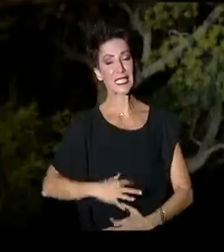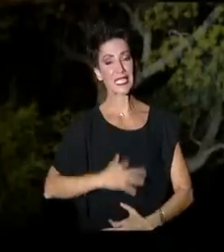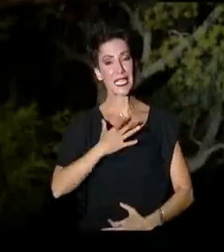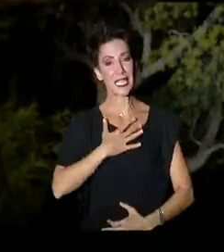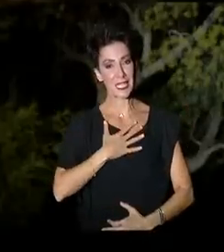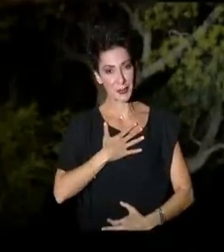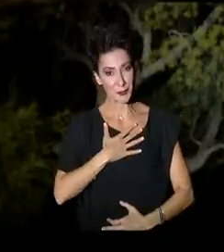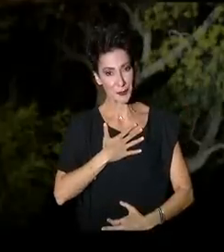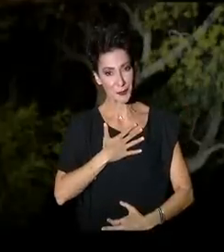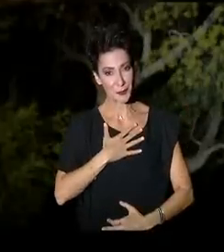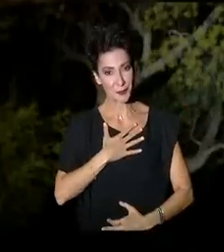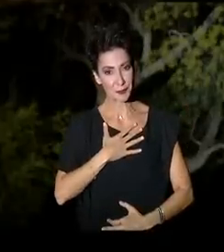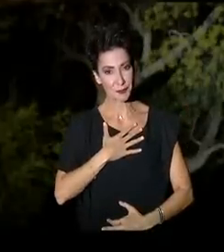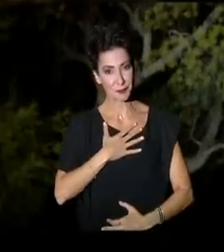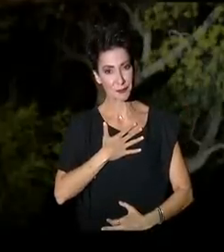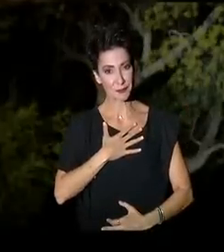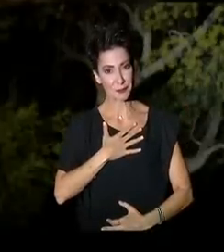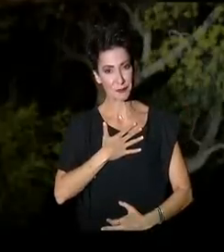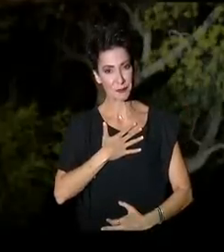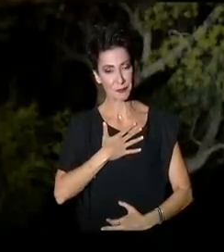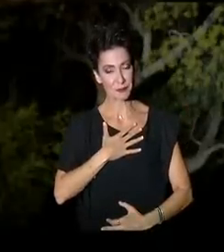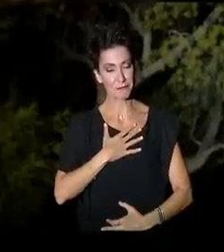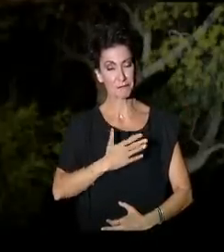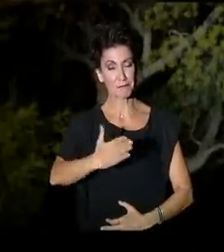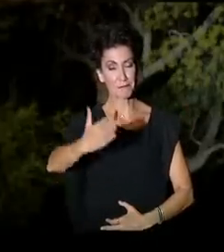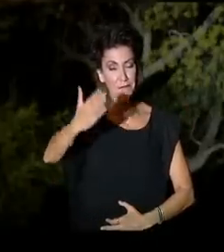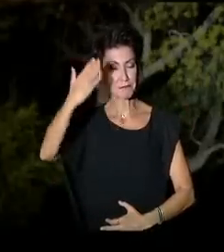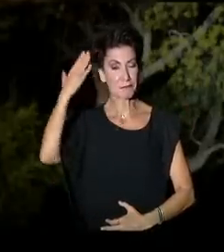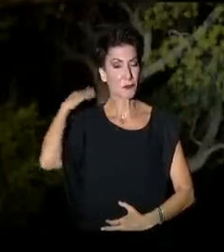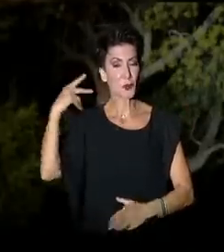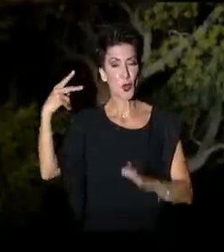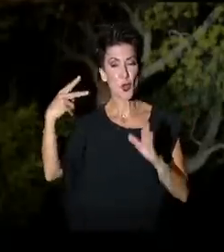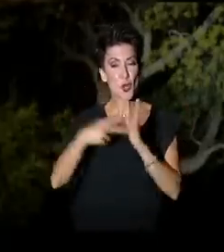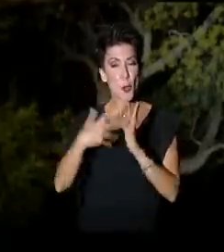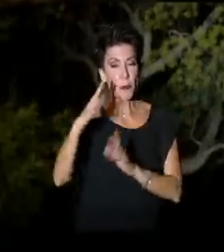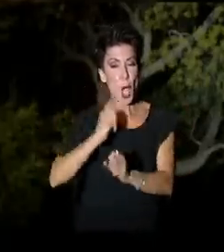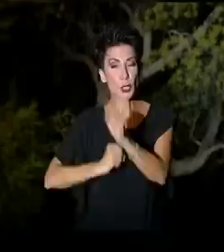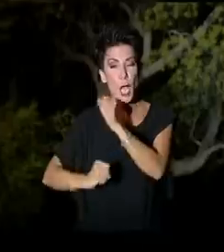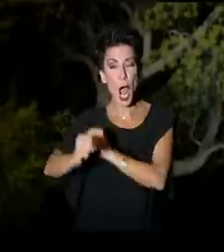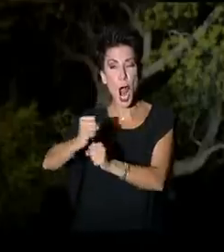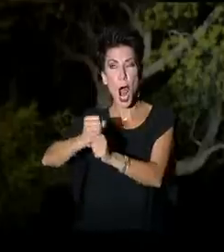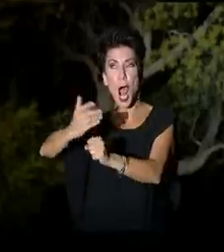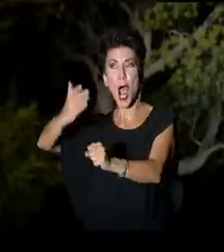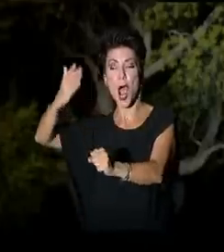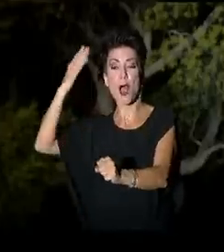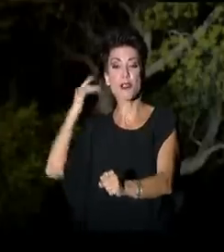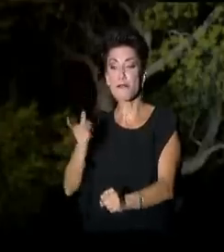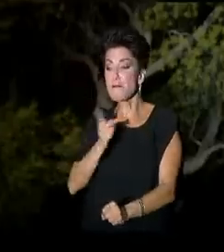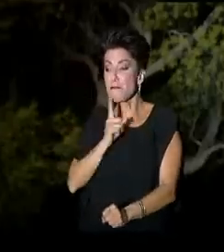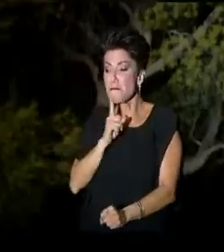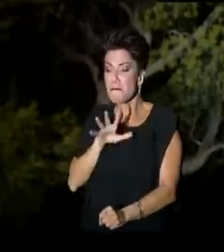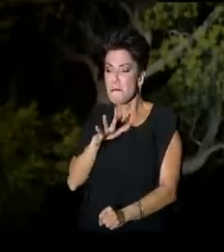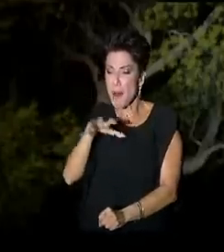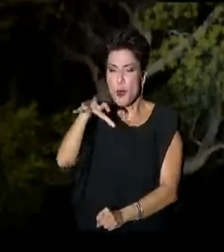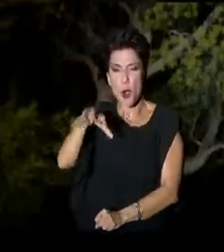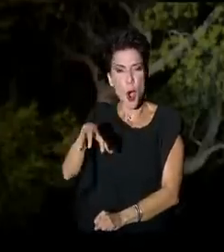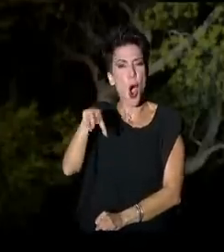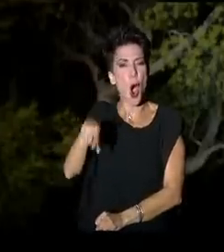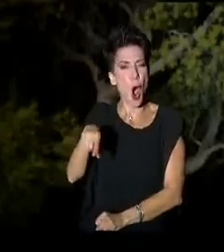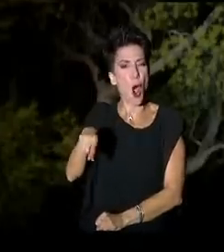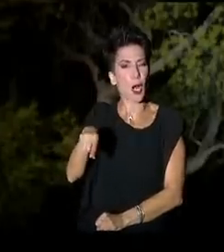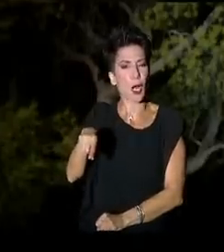από περίπου 2,5 χιλιετίες, περίπου σε αυτόν τον ίδιο χώρο,